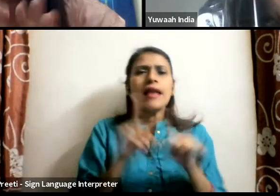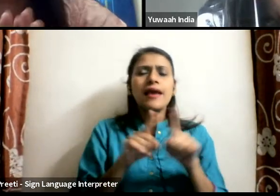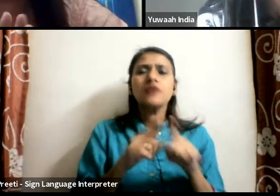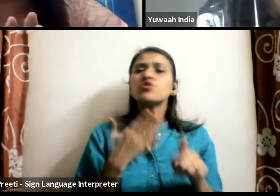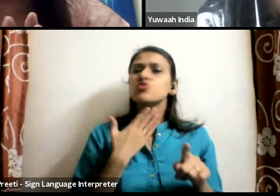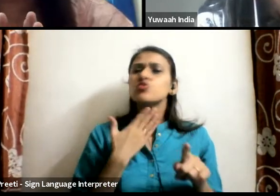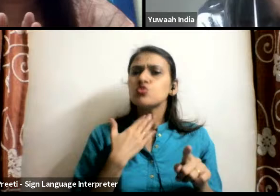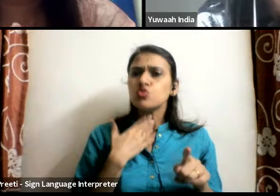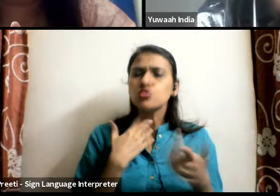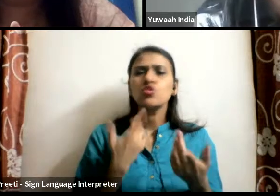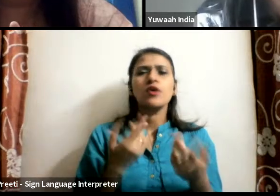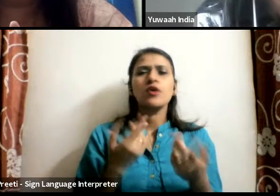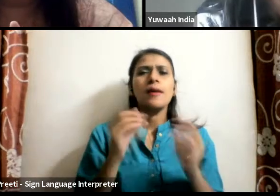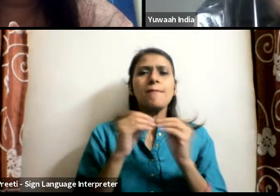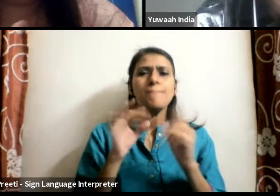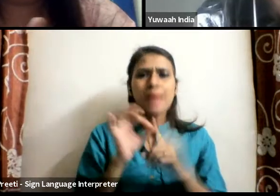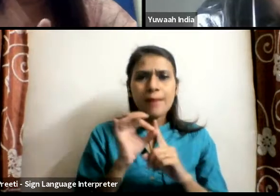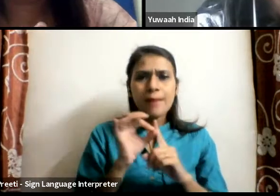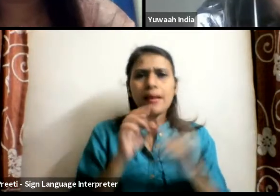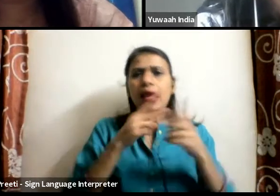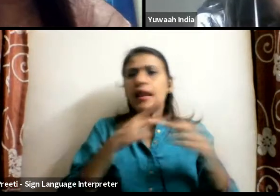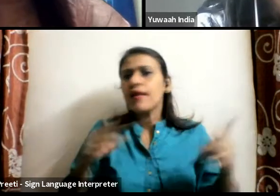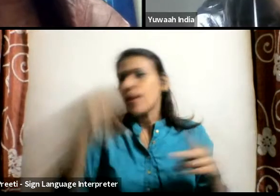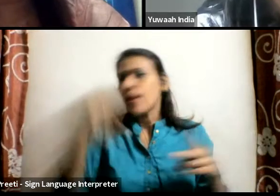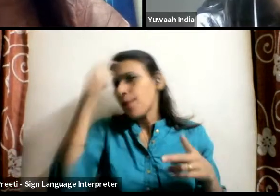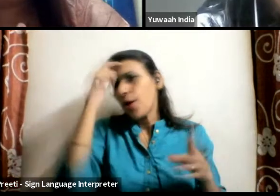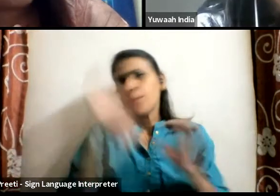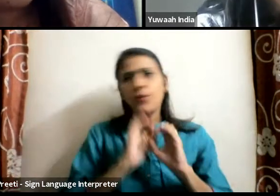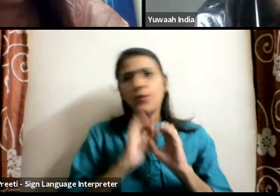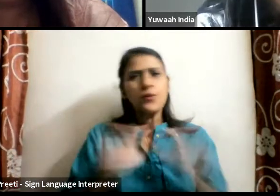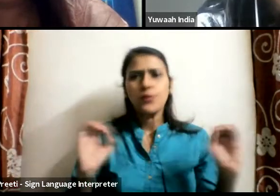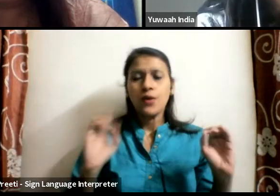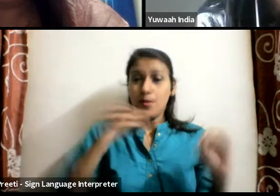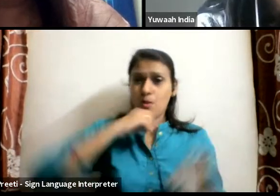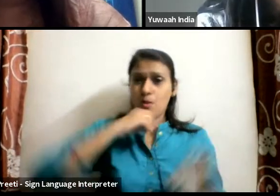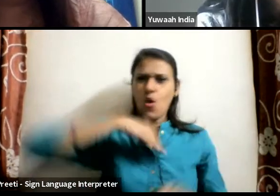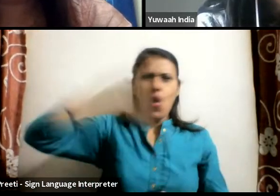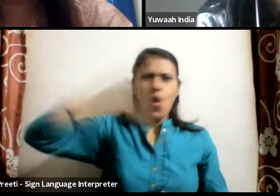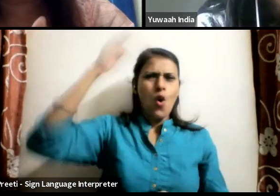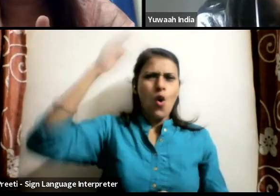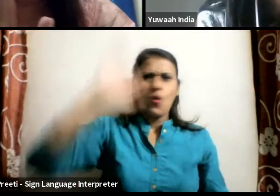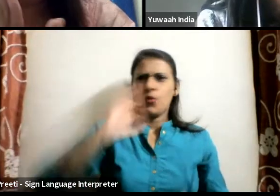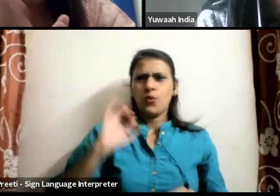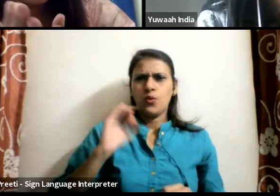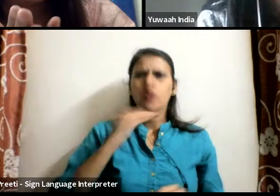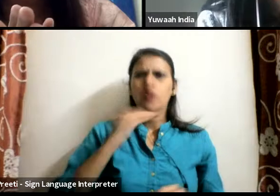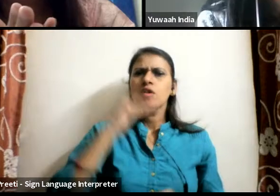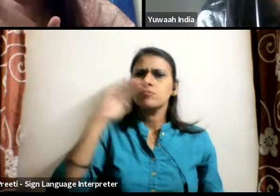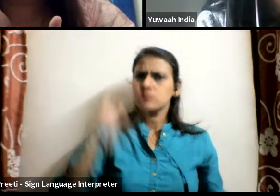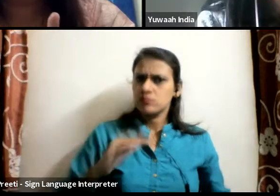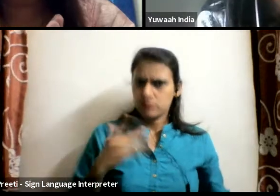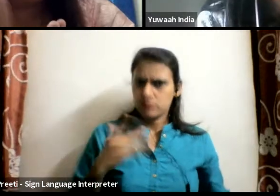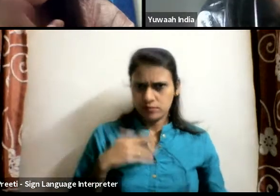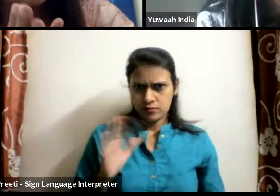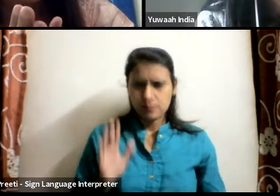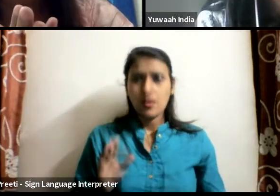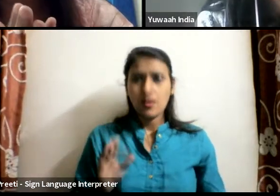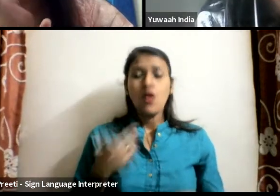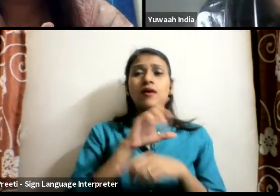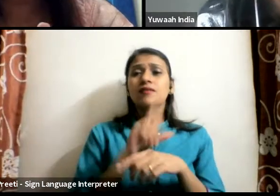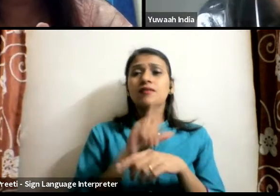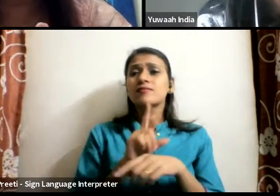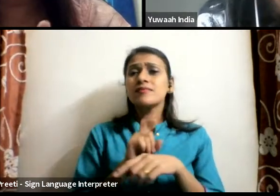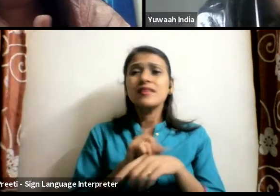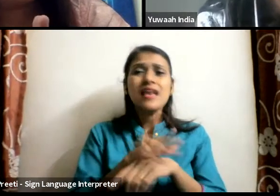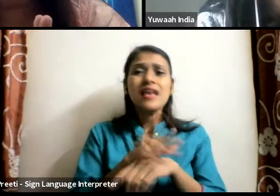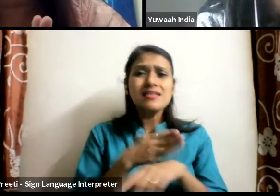कोई भी कोमॉर्बिडिटी नहीं है, आप एल्डरली पेशेंट नहीं हैं, आप किसी कैंसर सर्वाइवर या कीमोथेरेपी